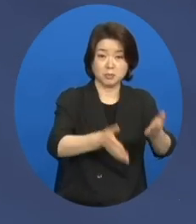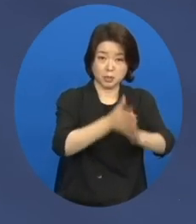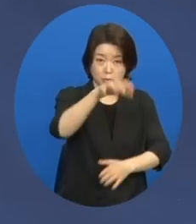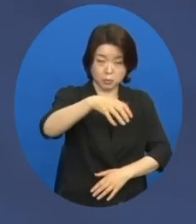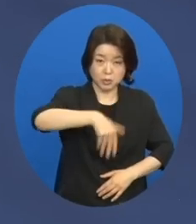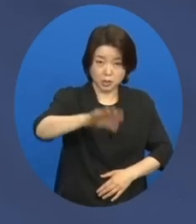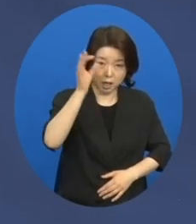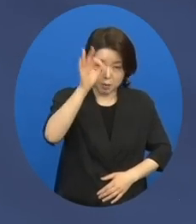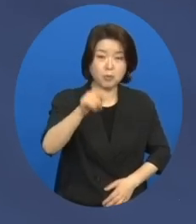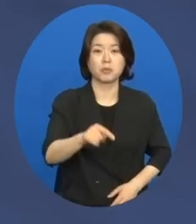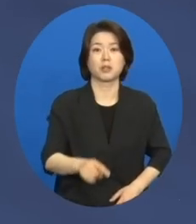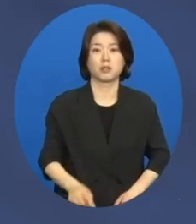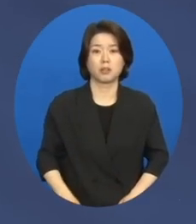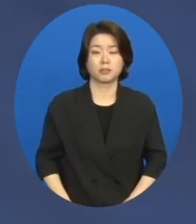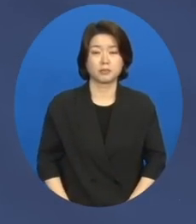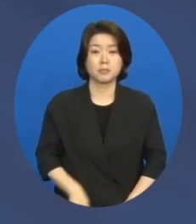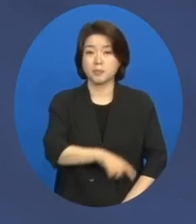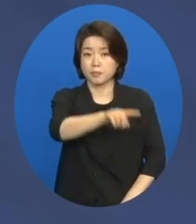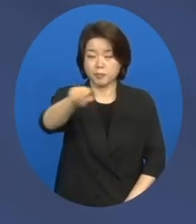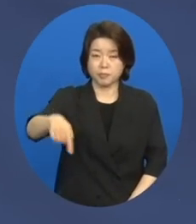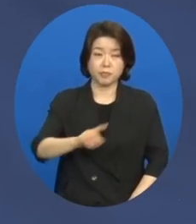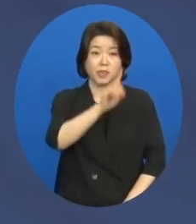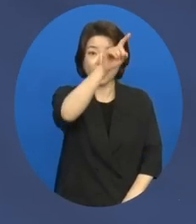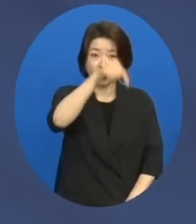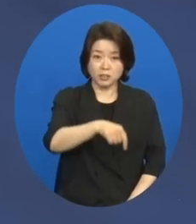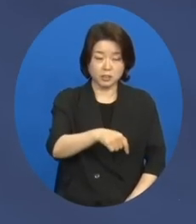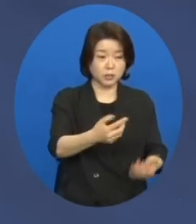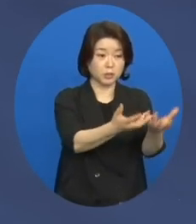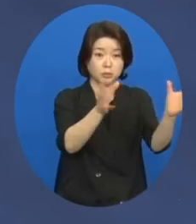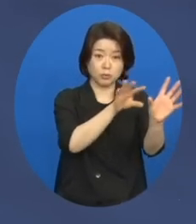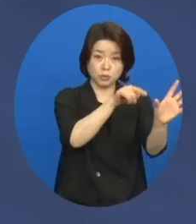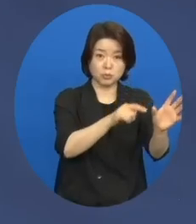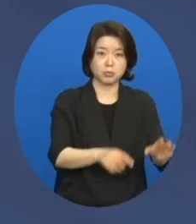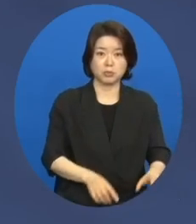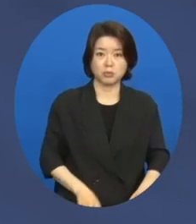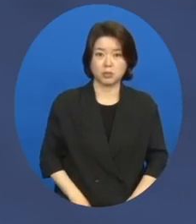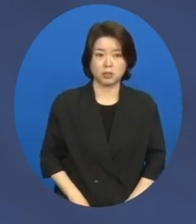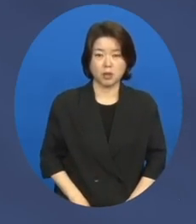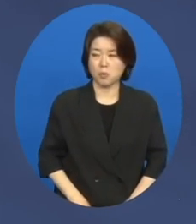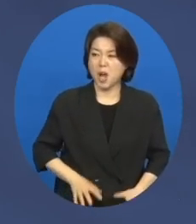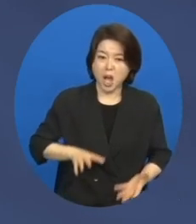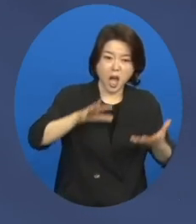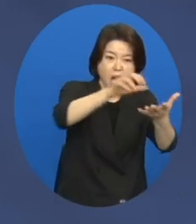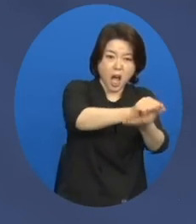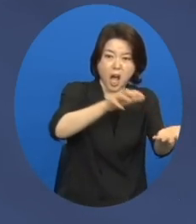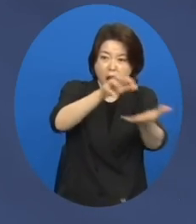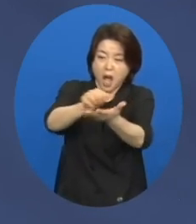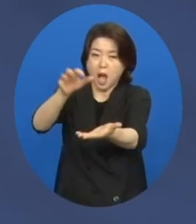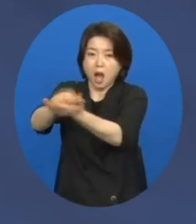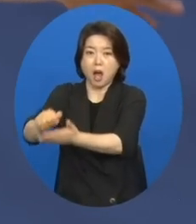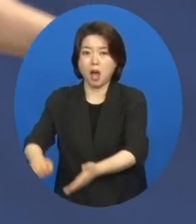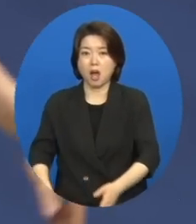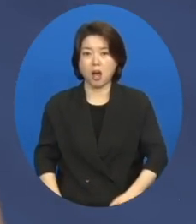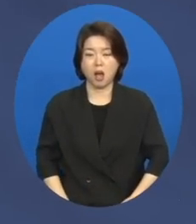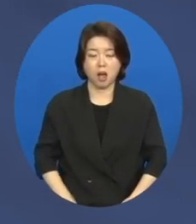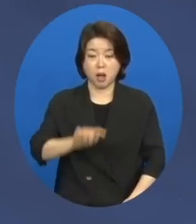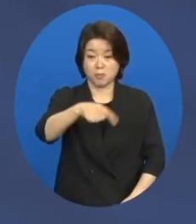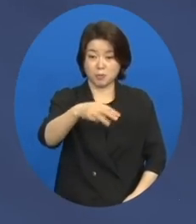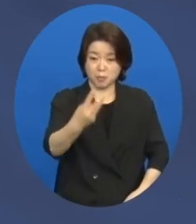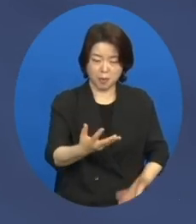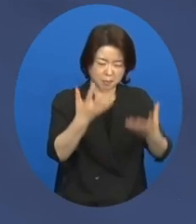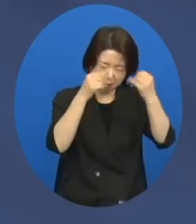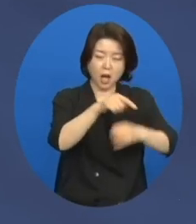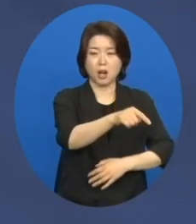가봤더니 거기는요 그 신천지 그룹은요 다 잡았어요. 다 잡았어. 수백 명이에요. 거기